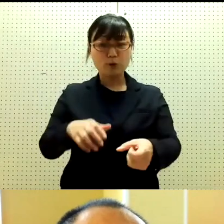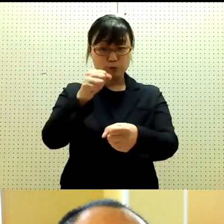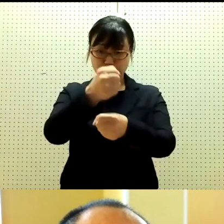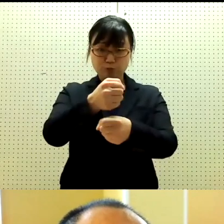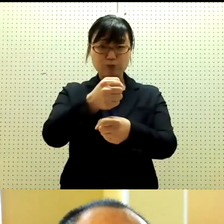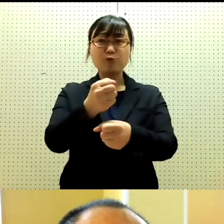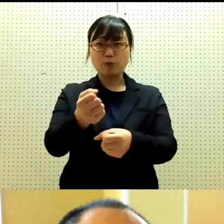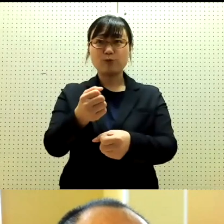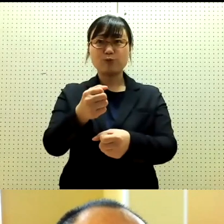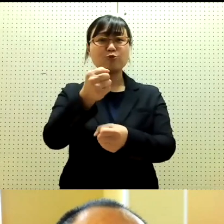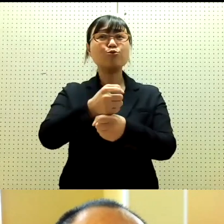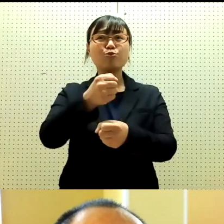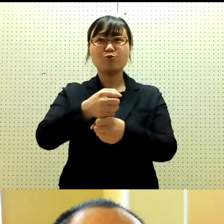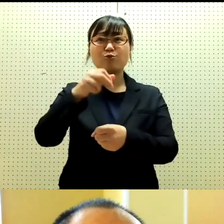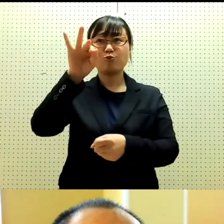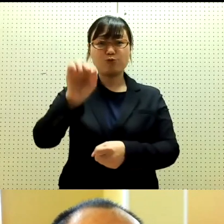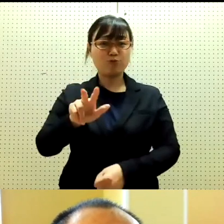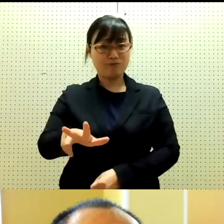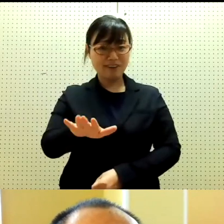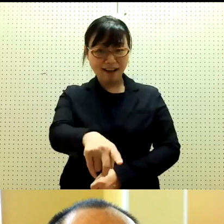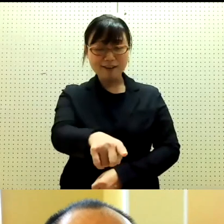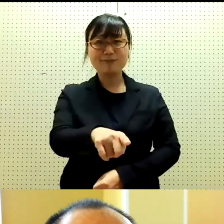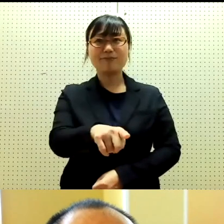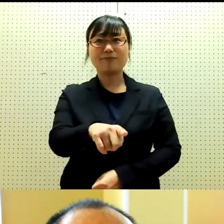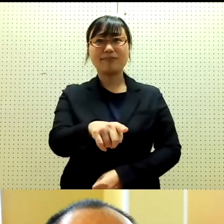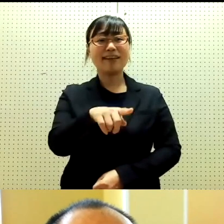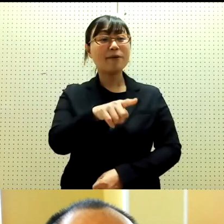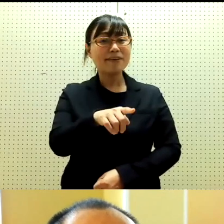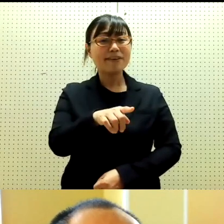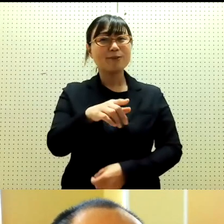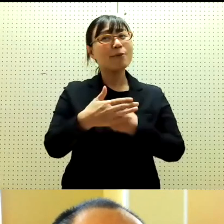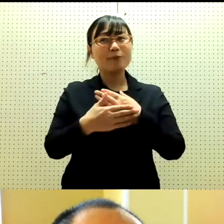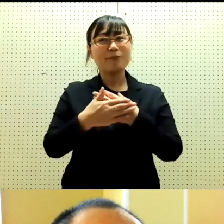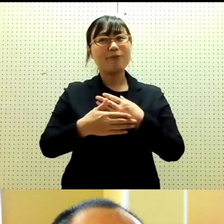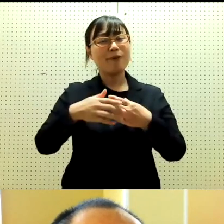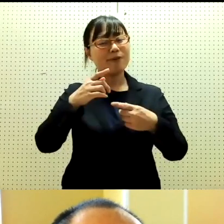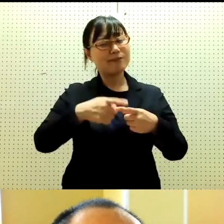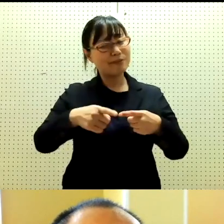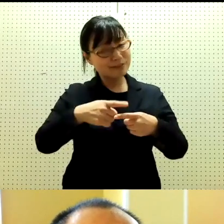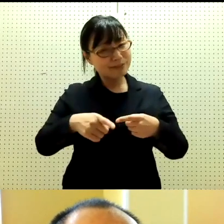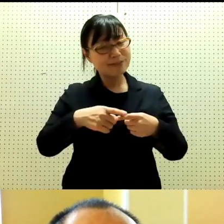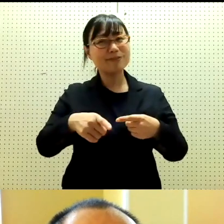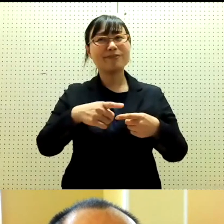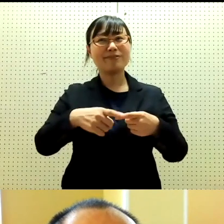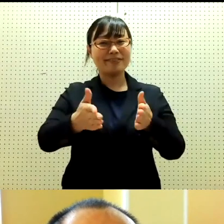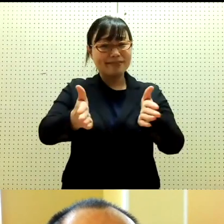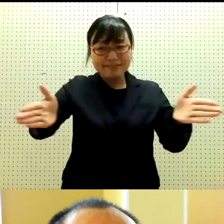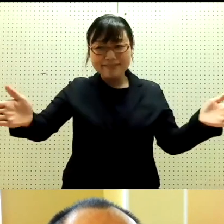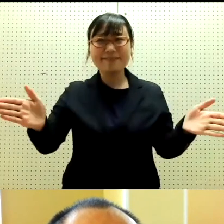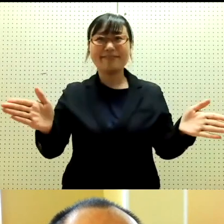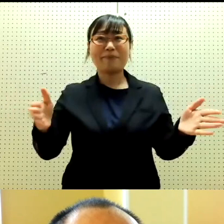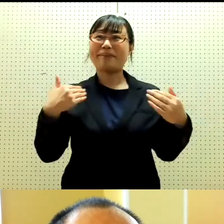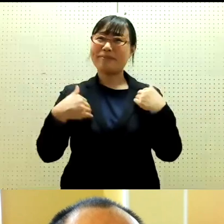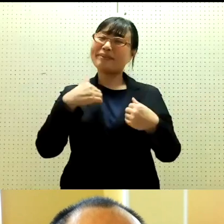で、まあ、そこをね、うん、なんかこうこれから一個一個ですけど拡張していくと非常に楽しみだなって思います